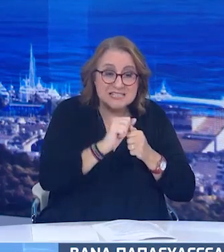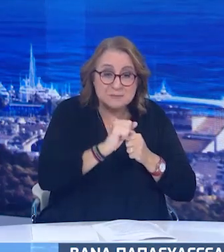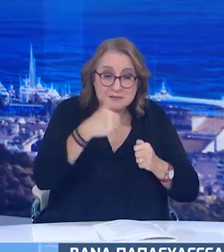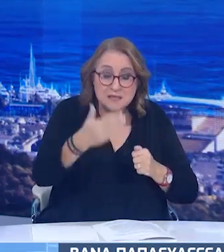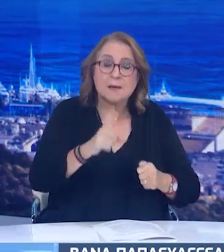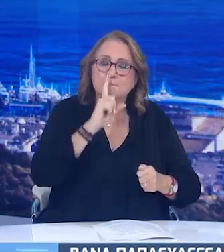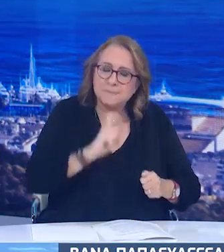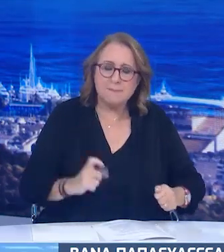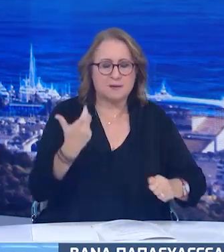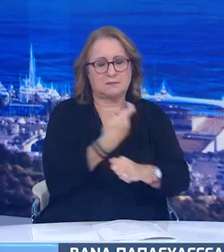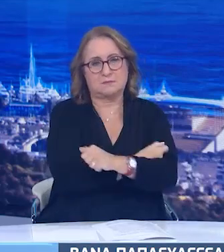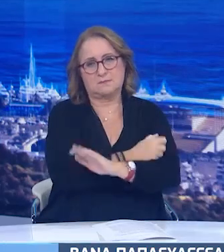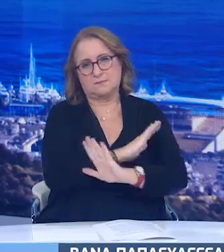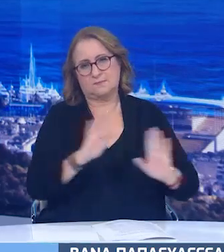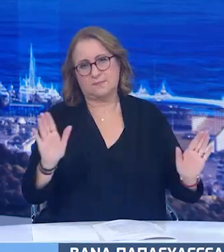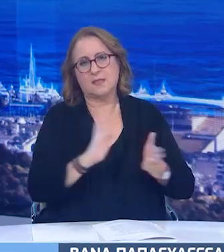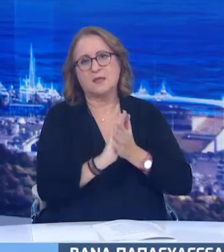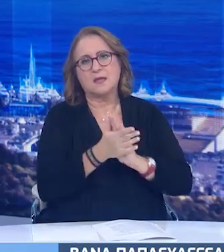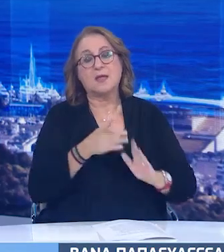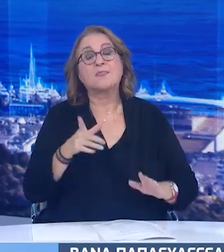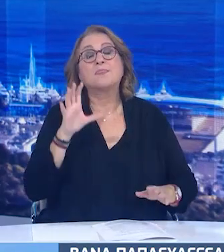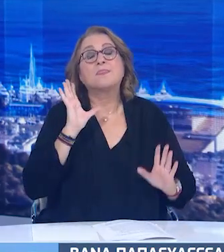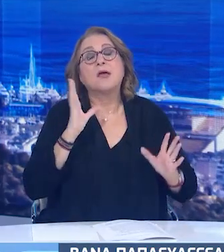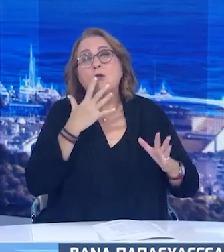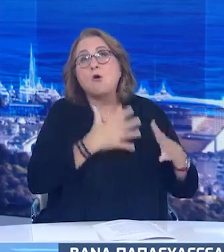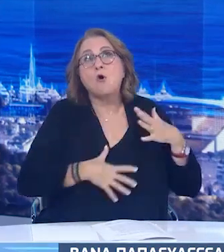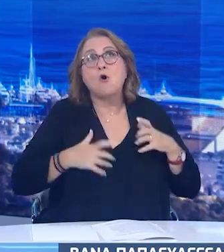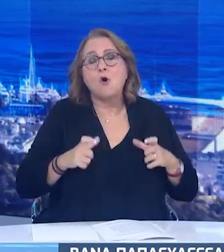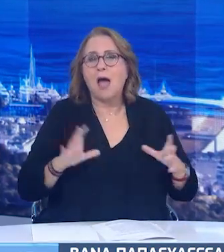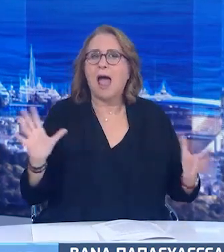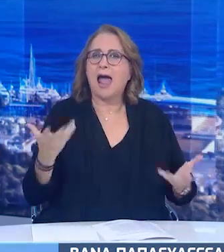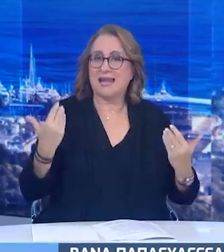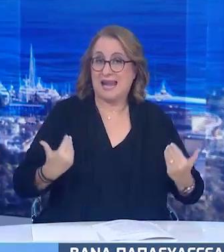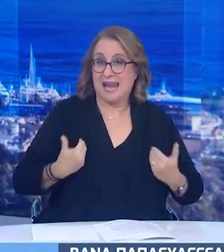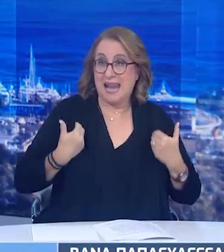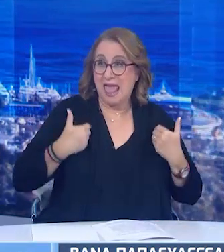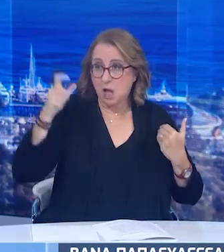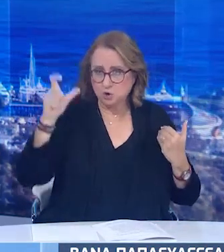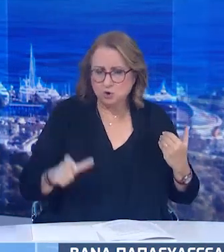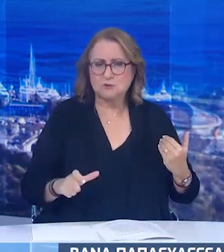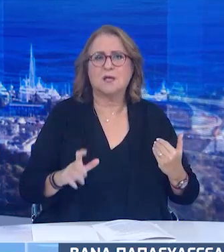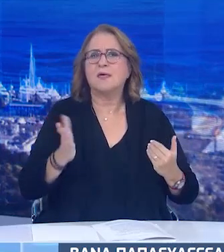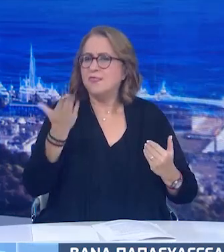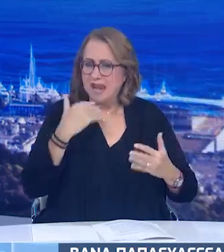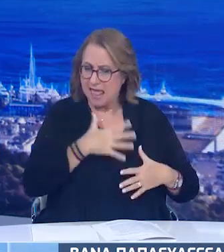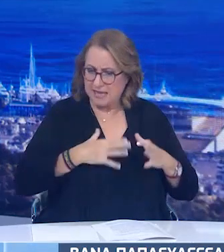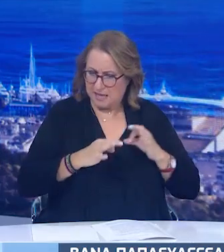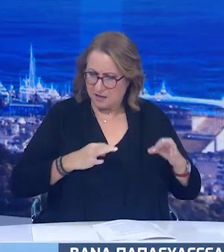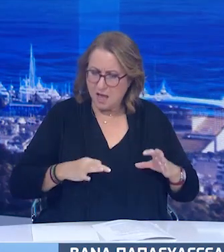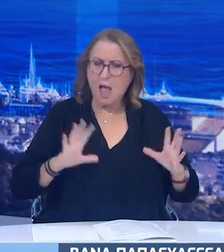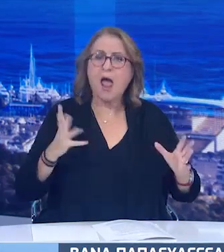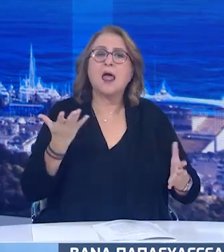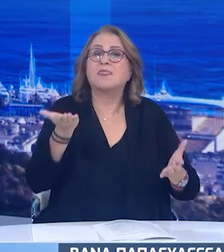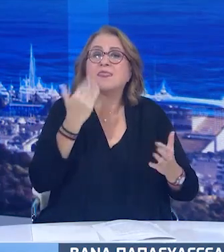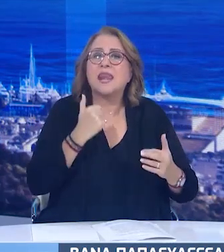κάποιος ασθενής είναι νεαρής ηλικίας, δεν έχει σοβαρή νοσοκαταστολή, αλλά έχει κάποιο αυτοάνοσο νόσημα, νομίζω θα έλεγα να